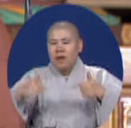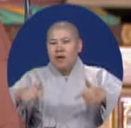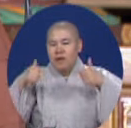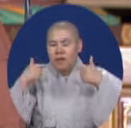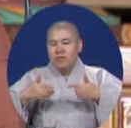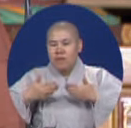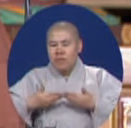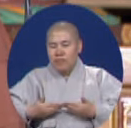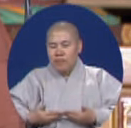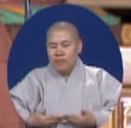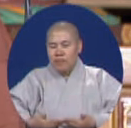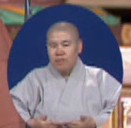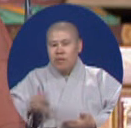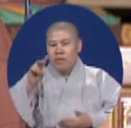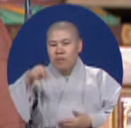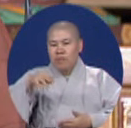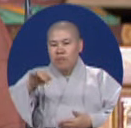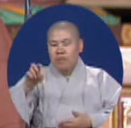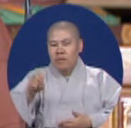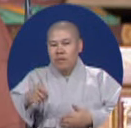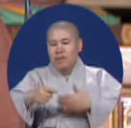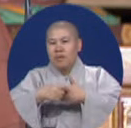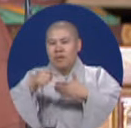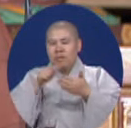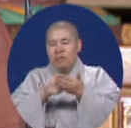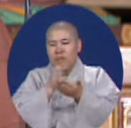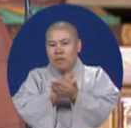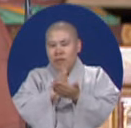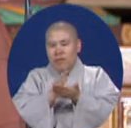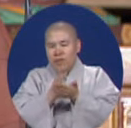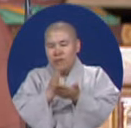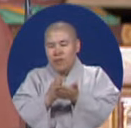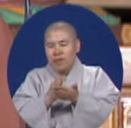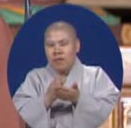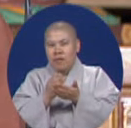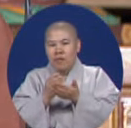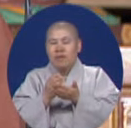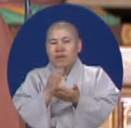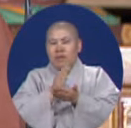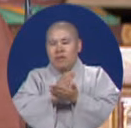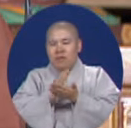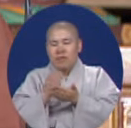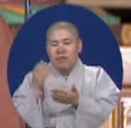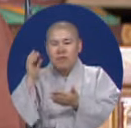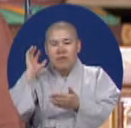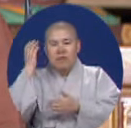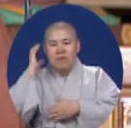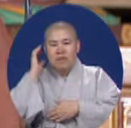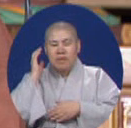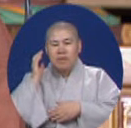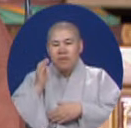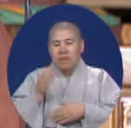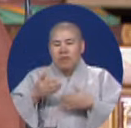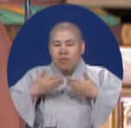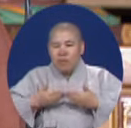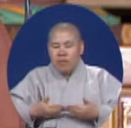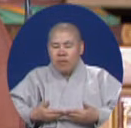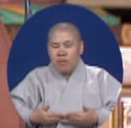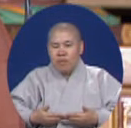고요해요. 그 마음에 여러 가지 껴있고 이거 시끄러운 게 이게 중생심이요. 그게 고요해지면 끝나는